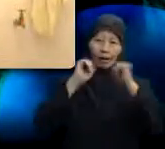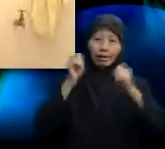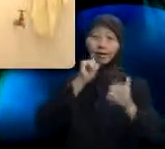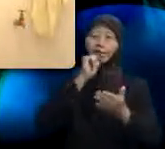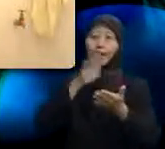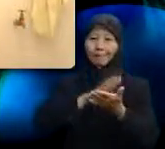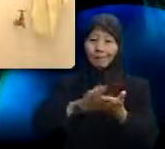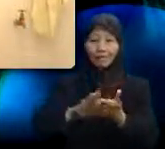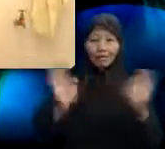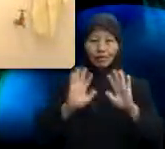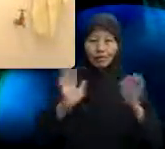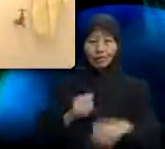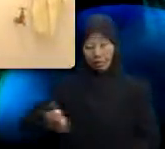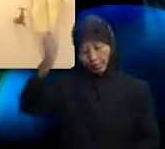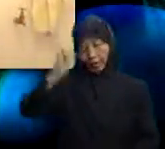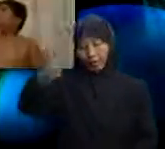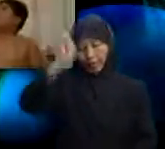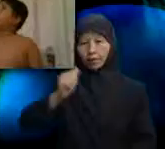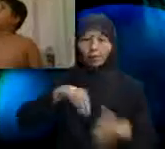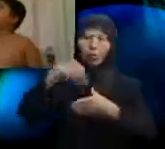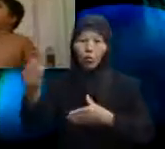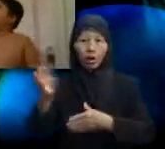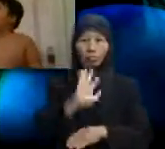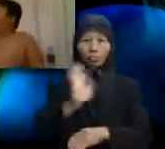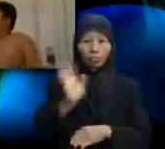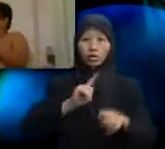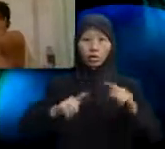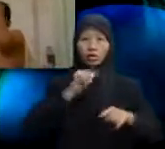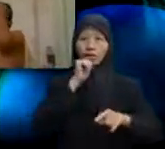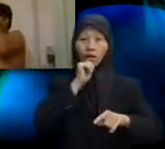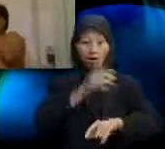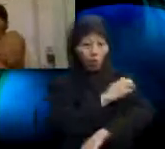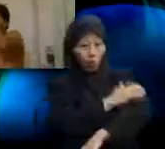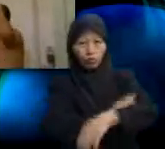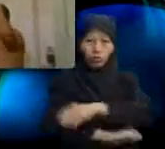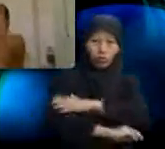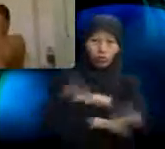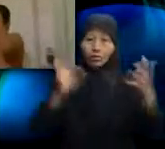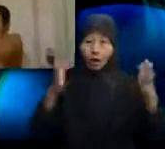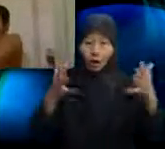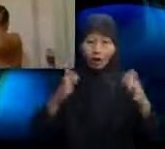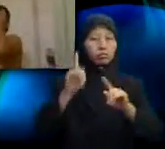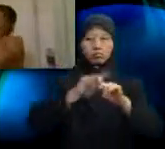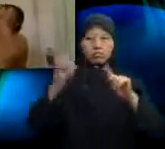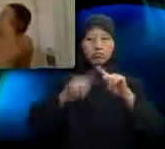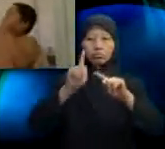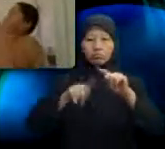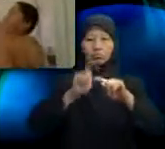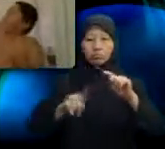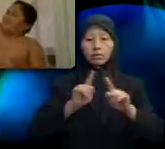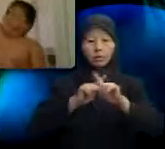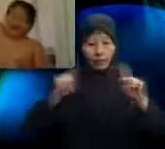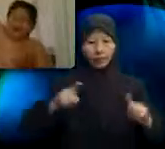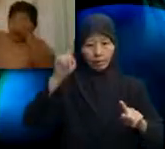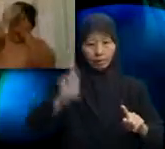ialah mandi yang hanya membasahkan badan saja, tapi tidak bergosok dan tidak bersabun. Tetapi